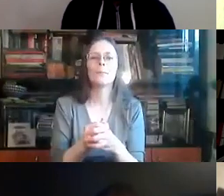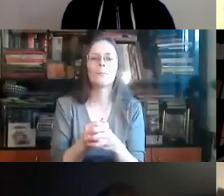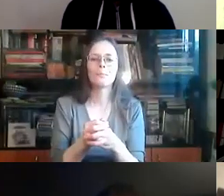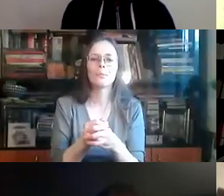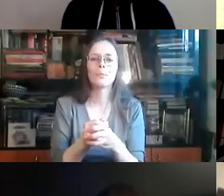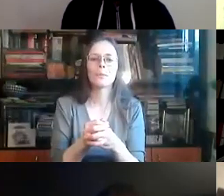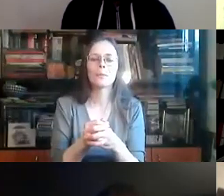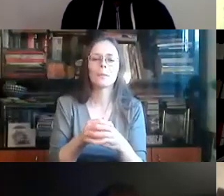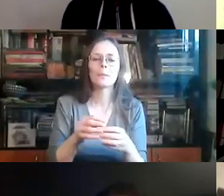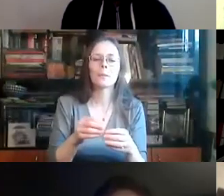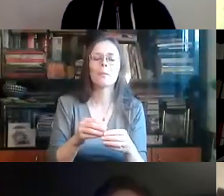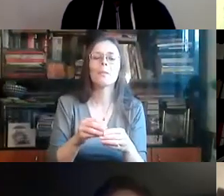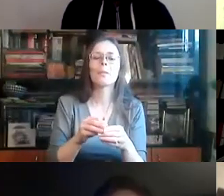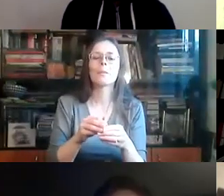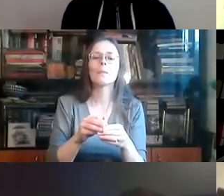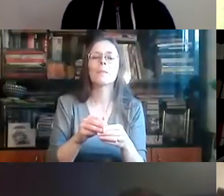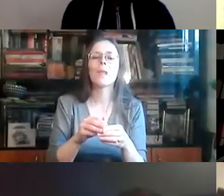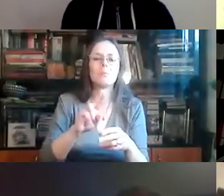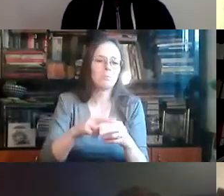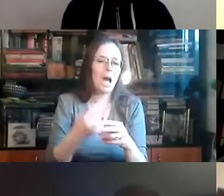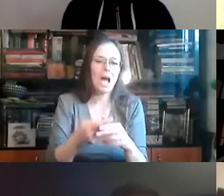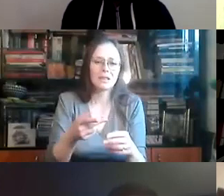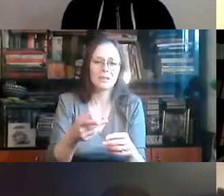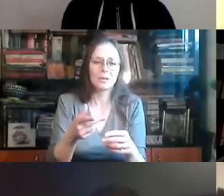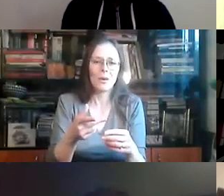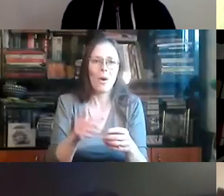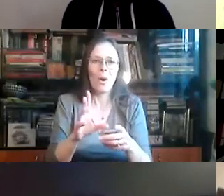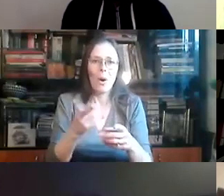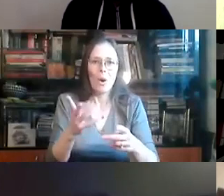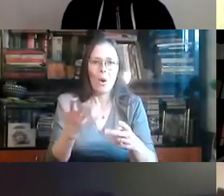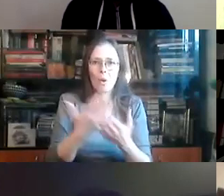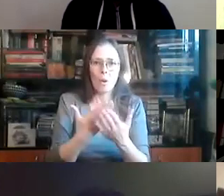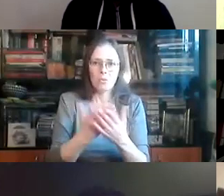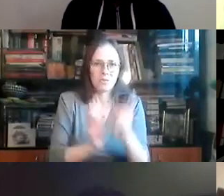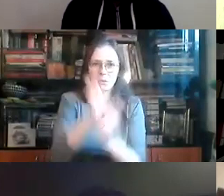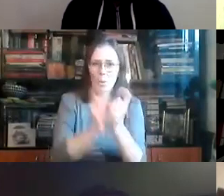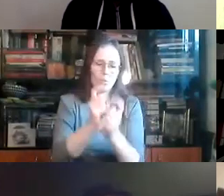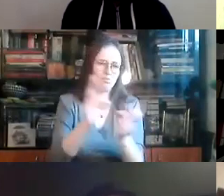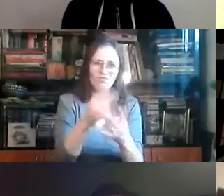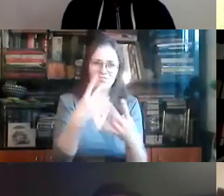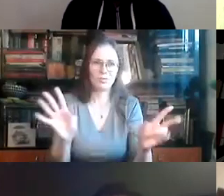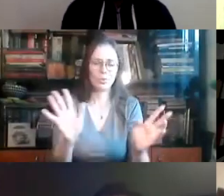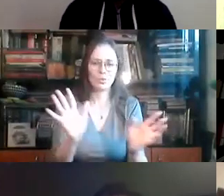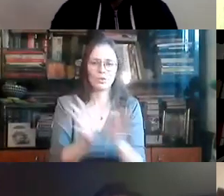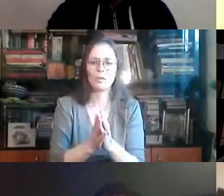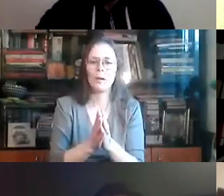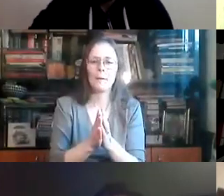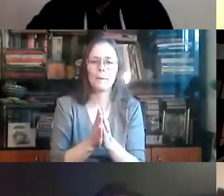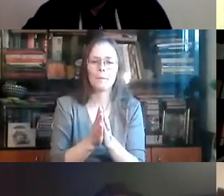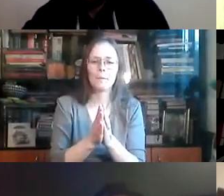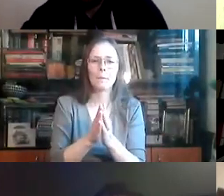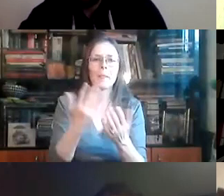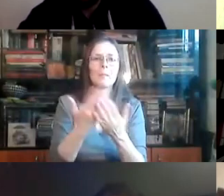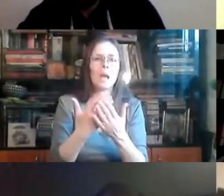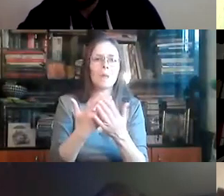не стоит тут копья ломать, да, потому что в данном случае театр, скорее всего, будет использовать технологии,